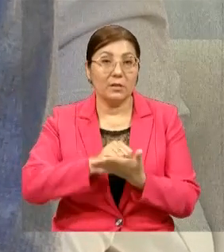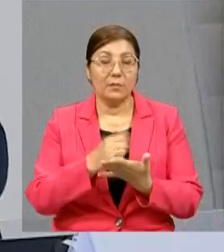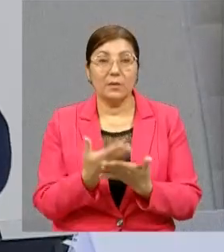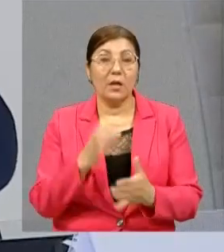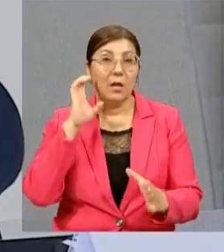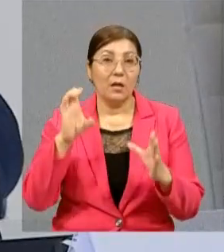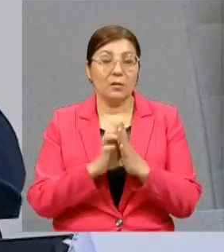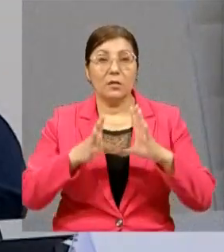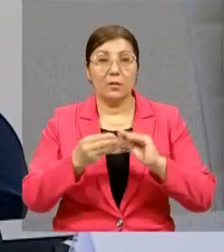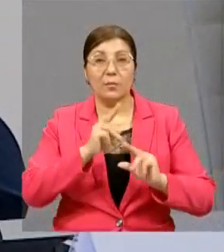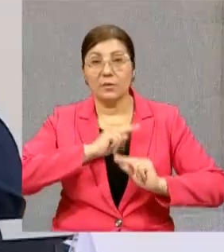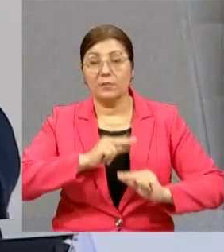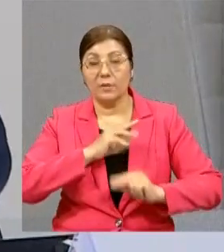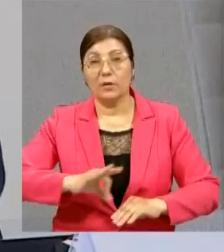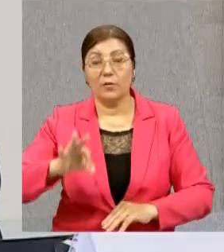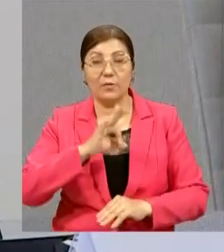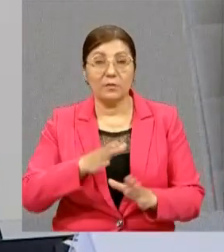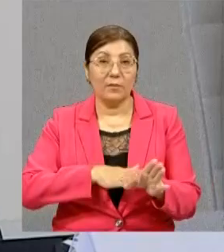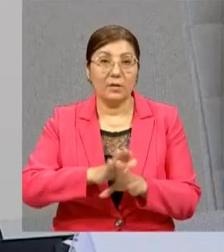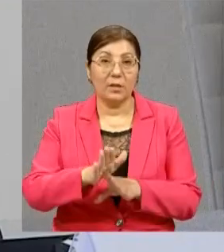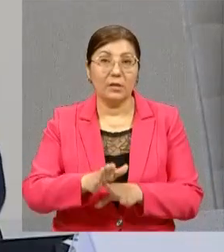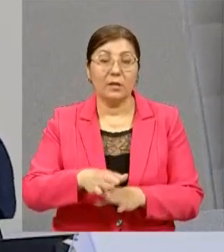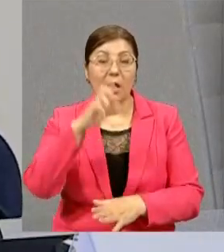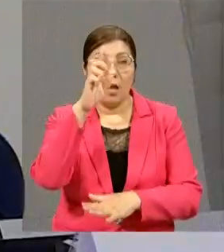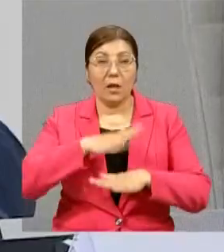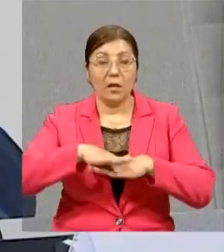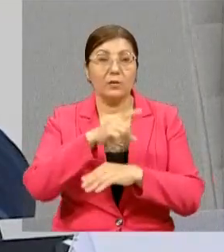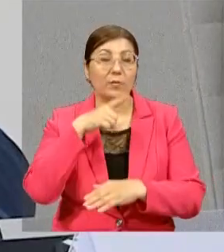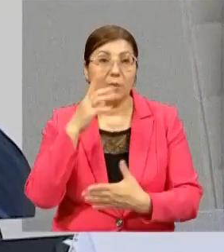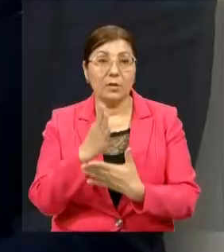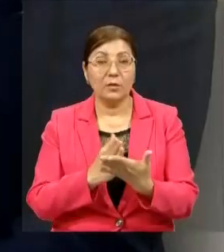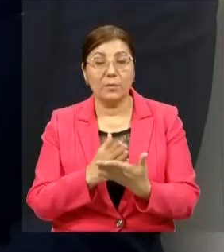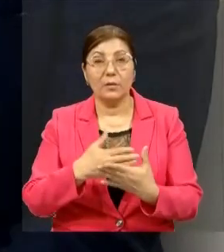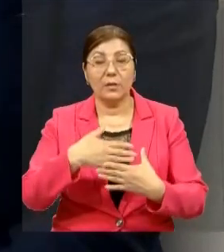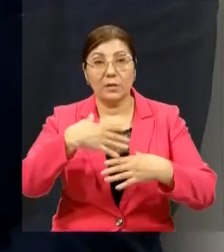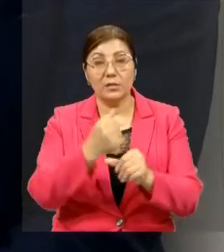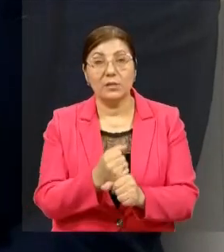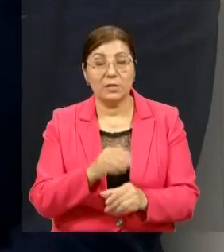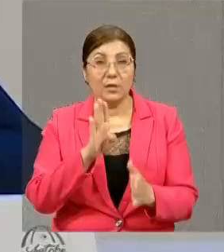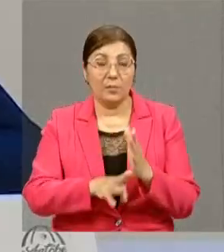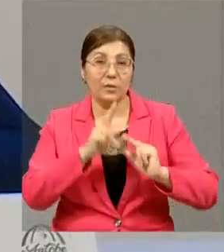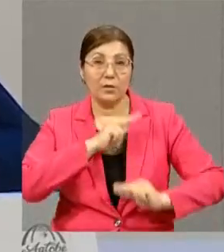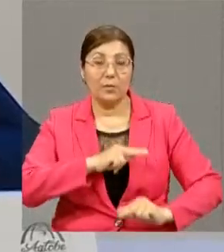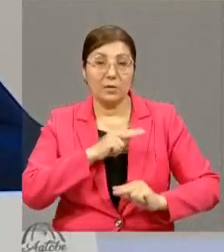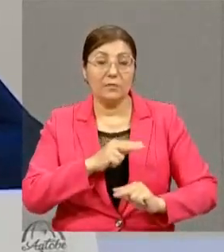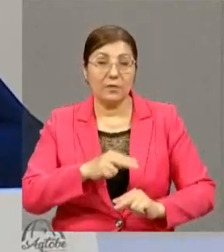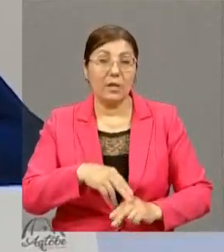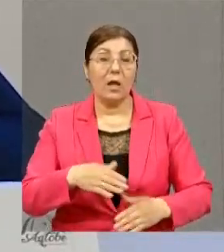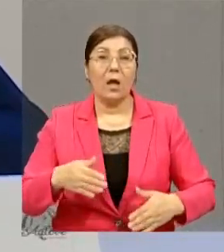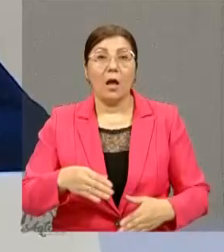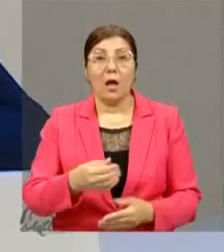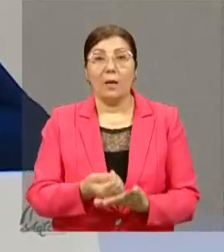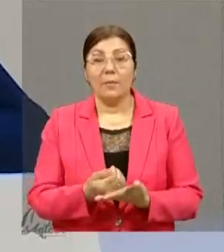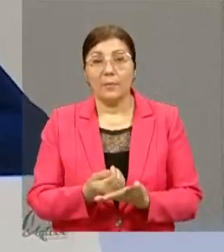заслушав отчёт о проделанной работе в регионе по реализации государственной молодежной политики и снижению безработицы Аким области поздравил участников с